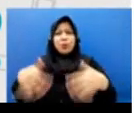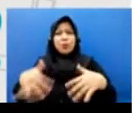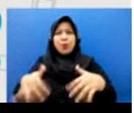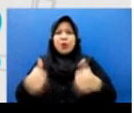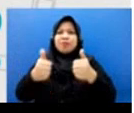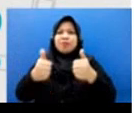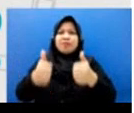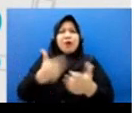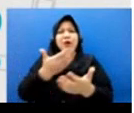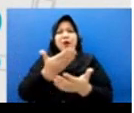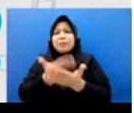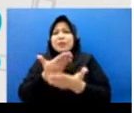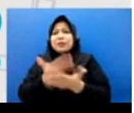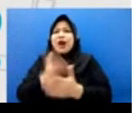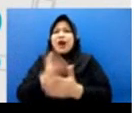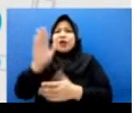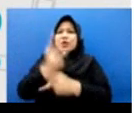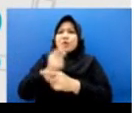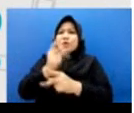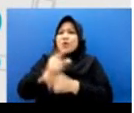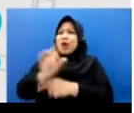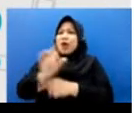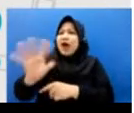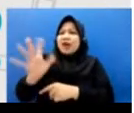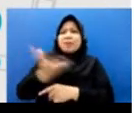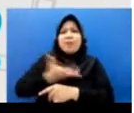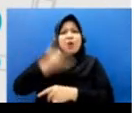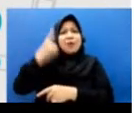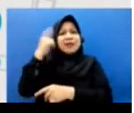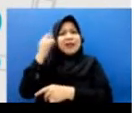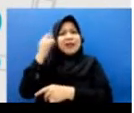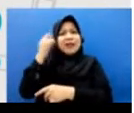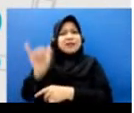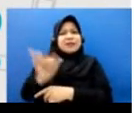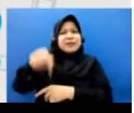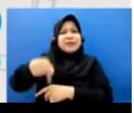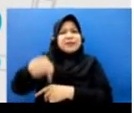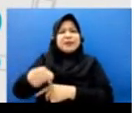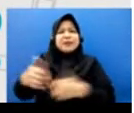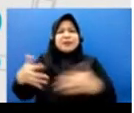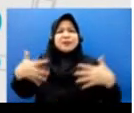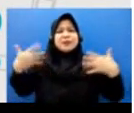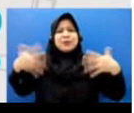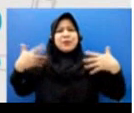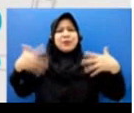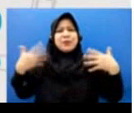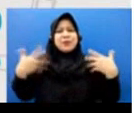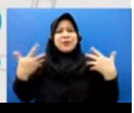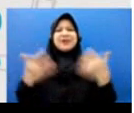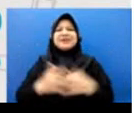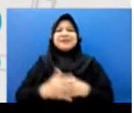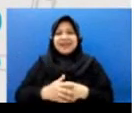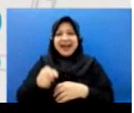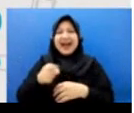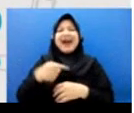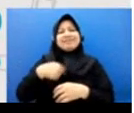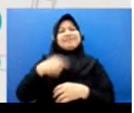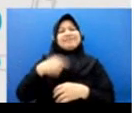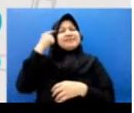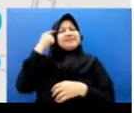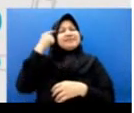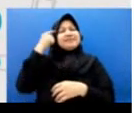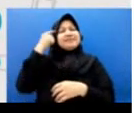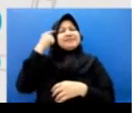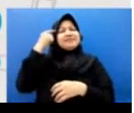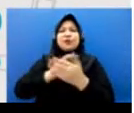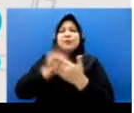yang lain seperti ini, asik Pak. Nah, dari itulah saya membuat program yang namanya Smart Classroom, dia teacher champion dan